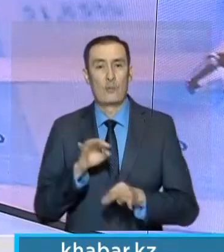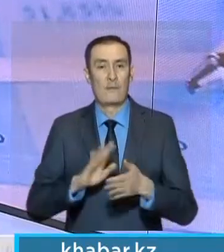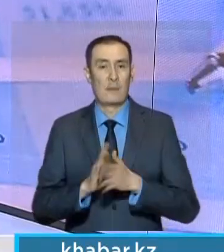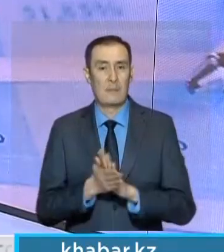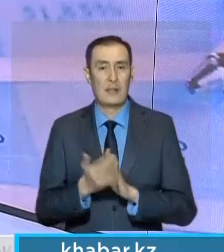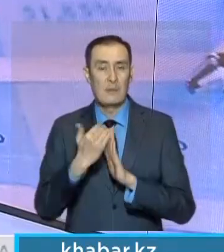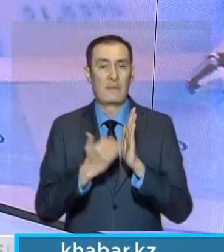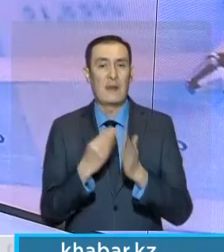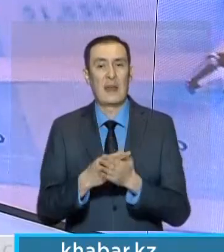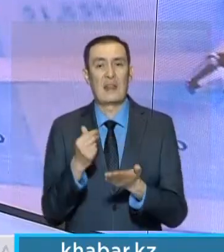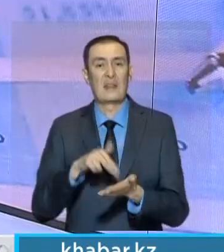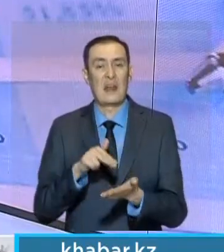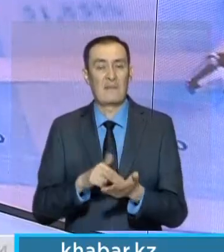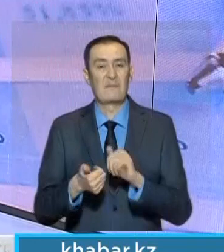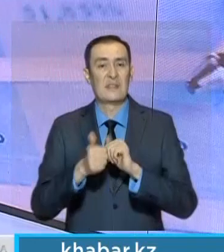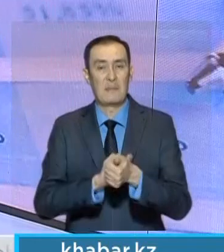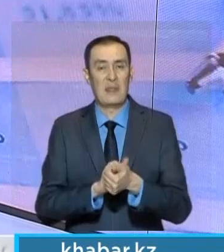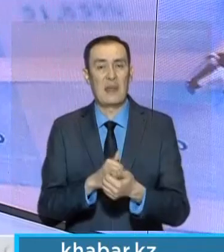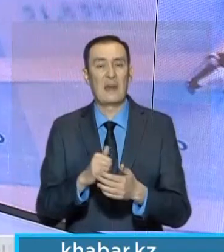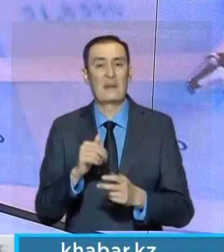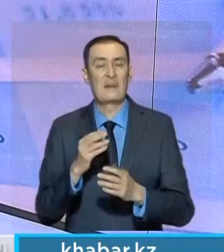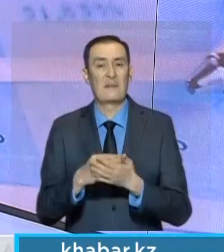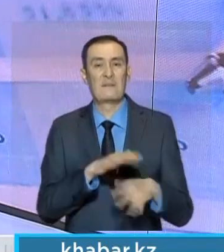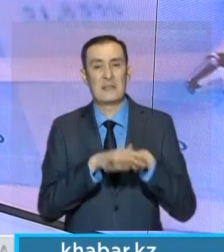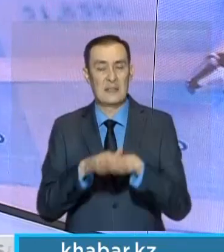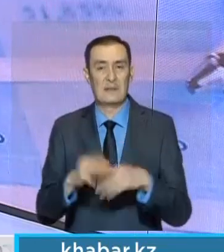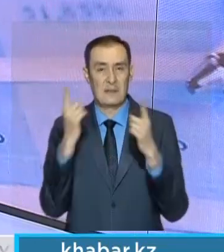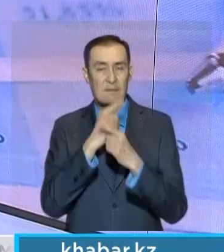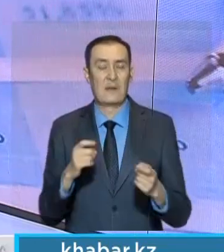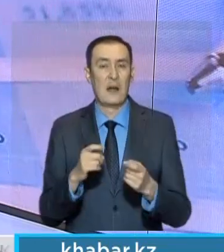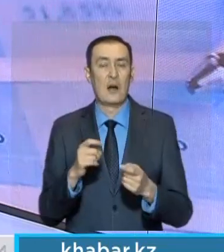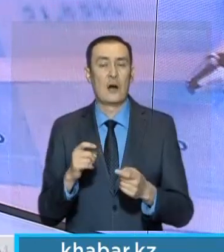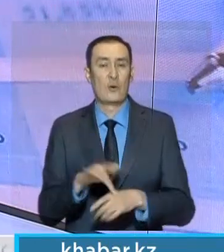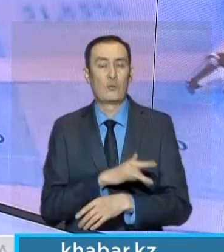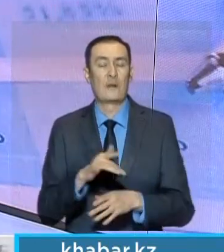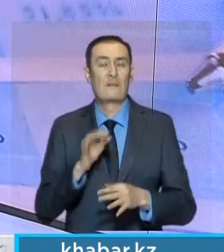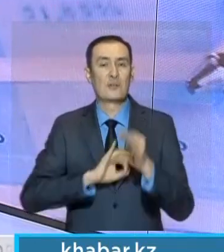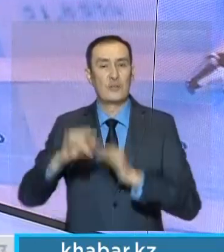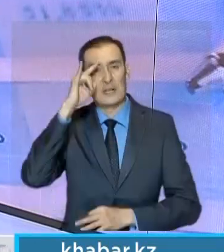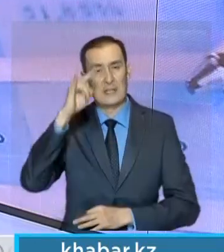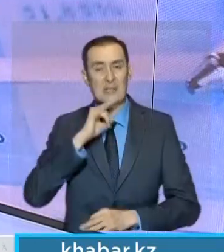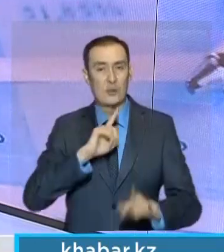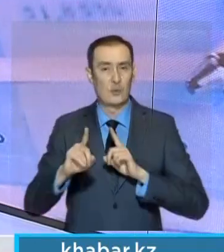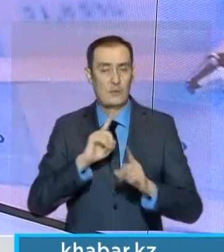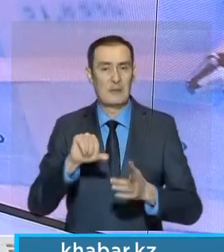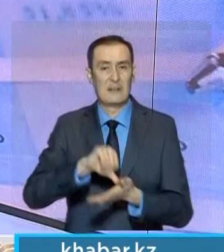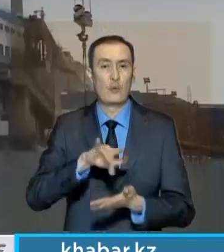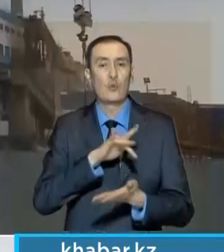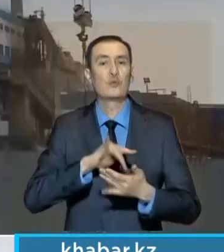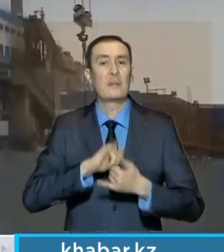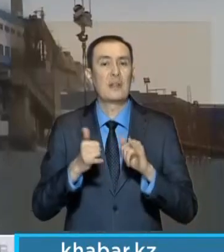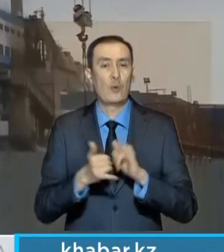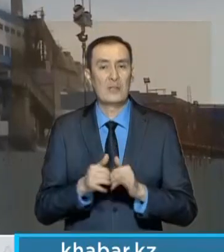программы тариф замена инвестиции представили коммунальные предприятия Восточного Казахстанской области на общественных слушаниях представители усь